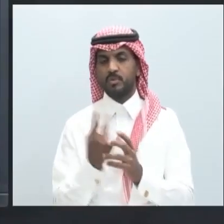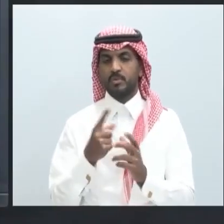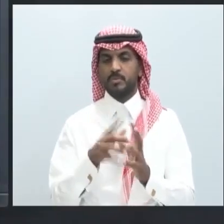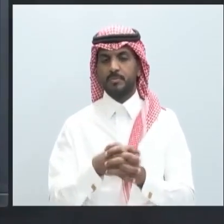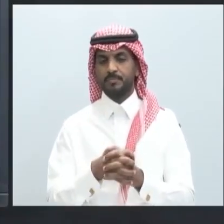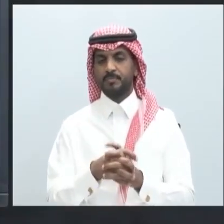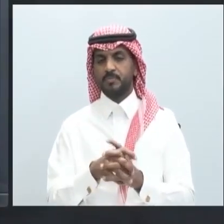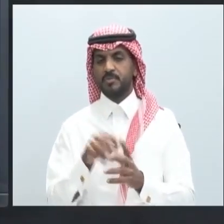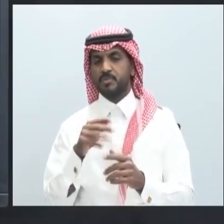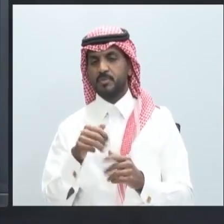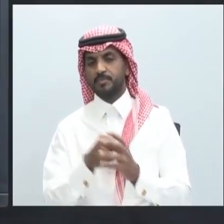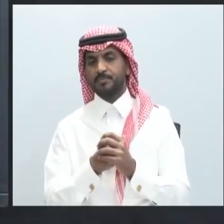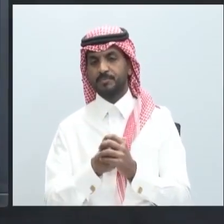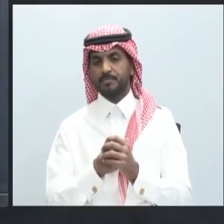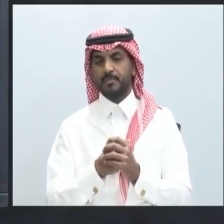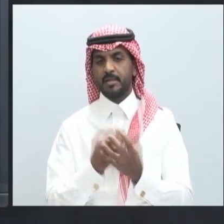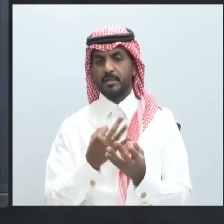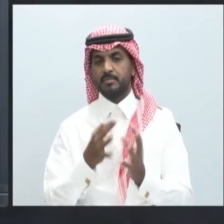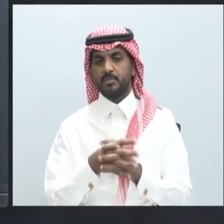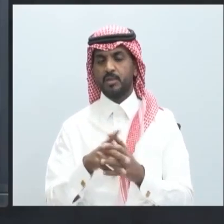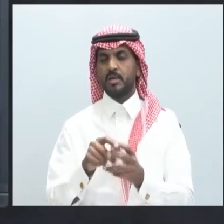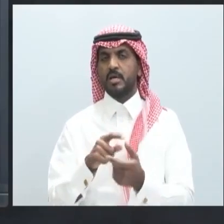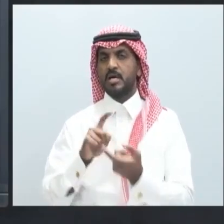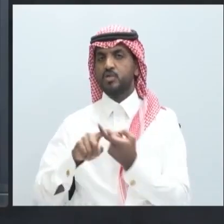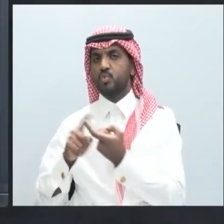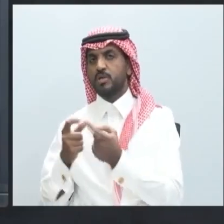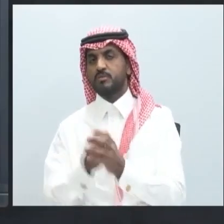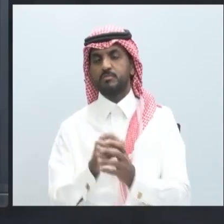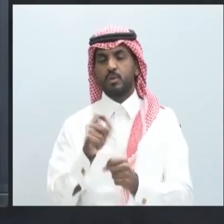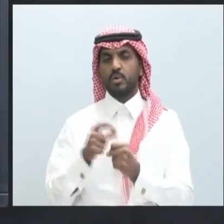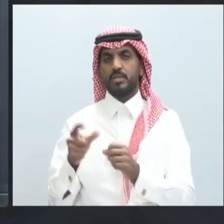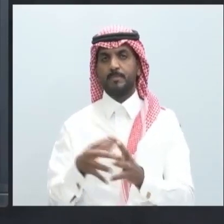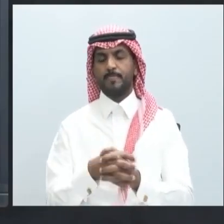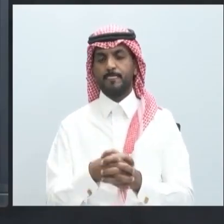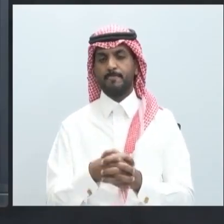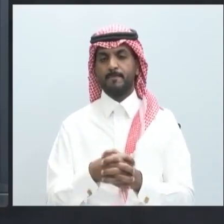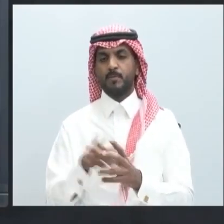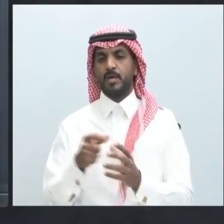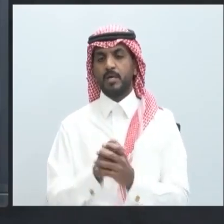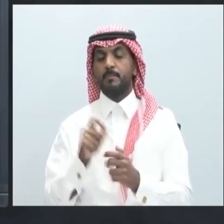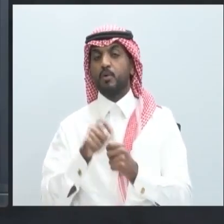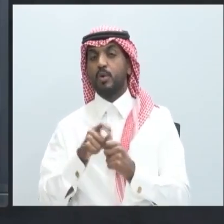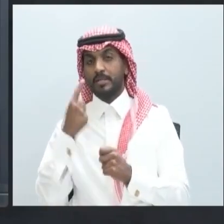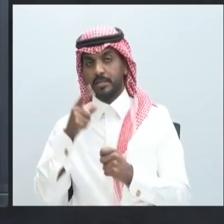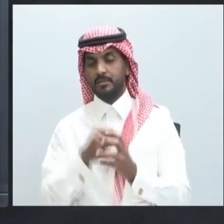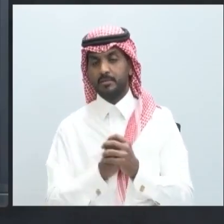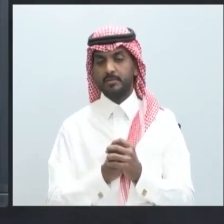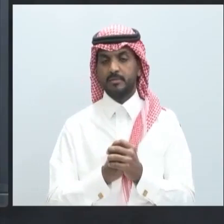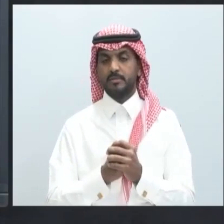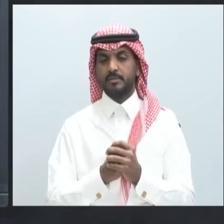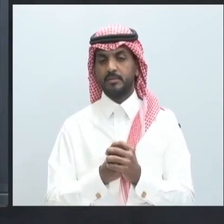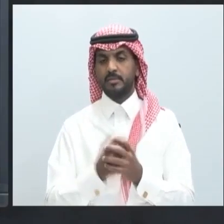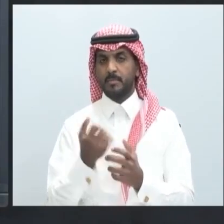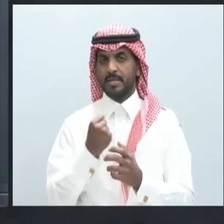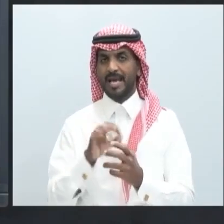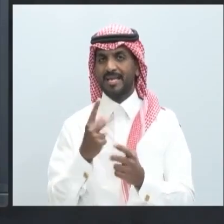الكروموسوم نصف العدد ثنائي الكروموسوم العدد كامل هنالك ازواج من الكروموسومات لدى المخلوقات الحيه ولكن هنالك مخلوقات حيه تملك اكثر